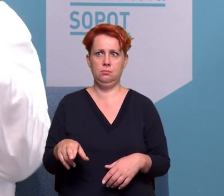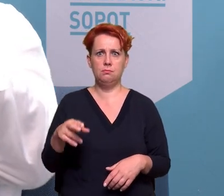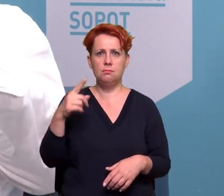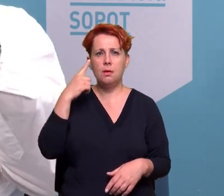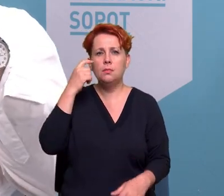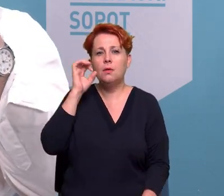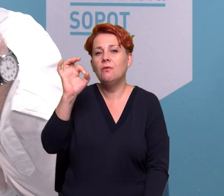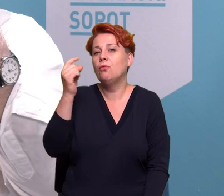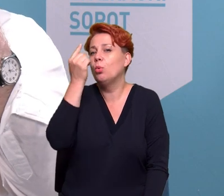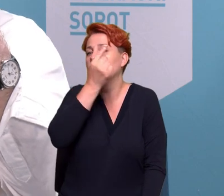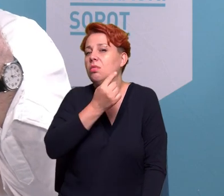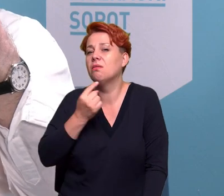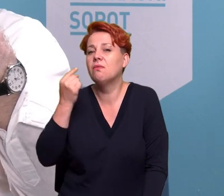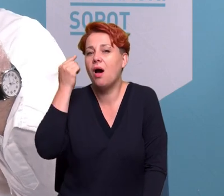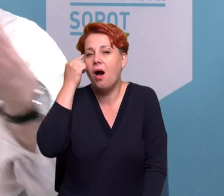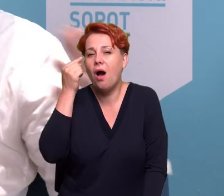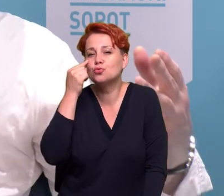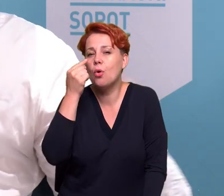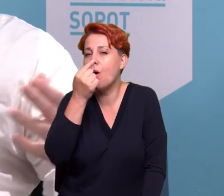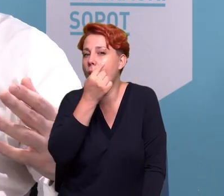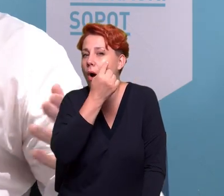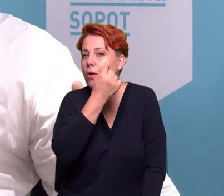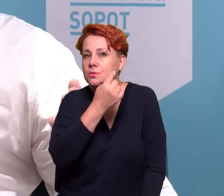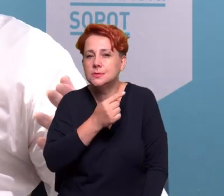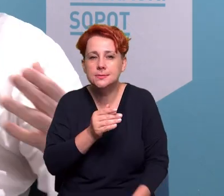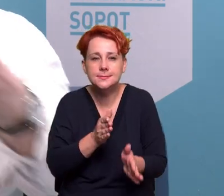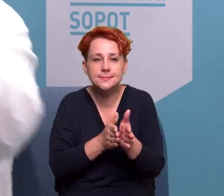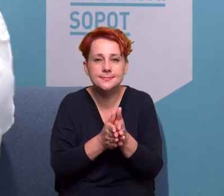błyszczące oczy przy handlowaniu tym,